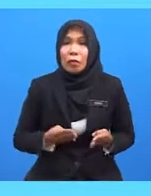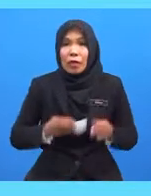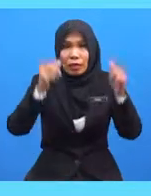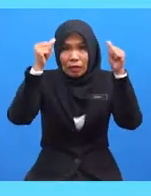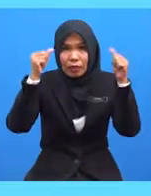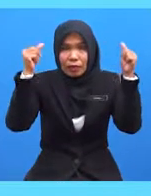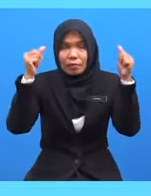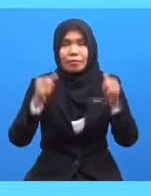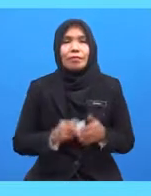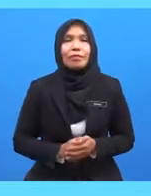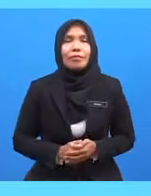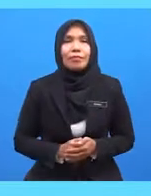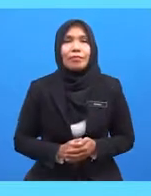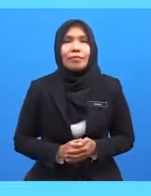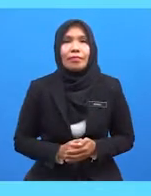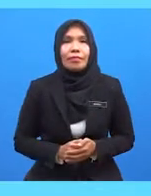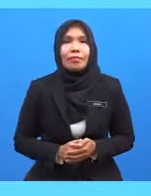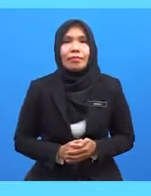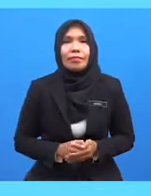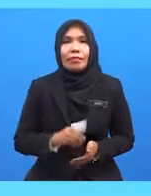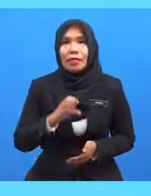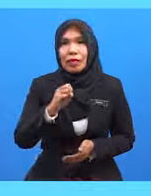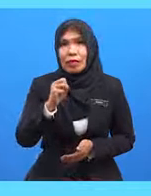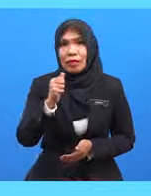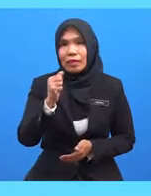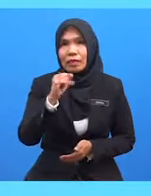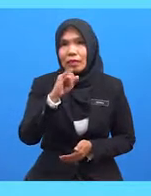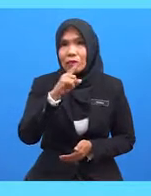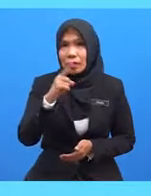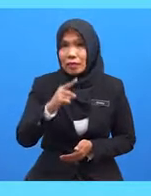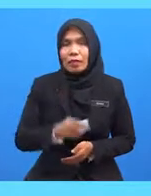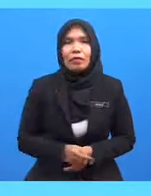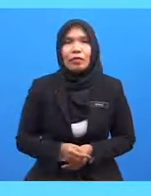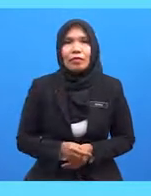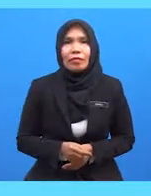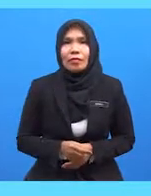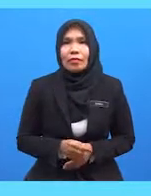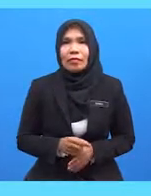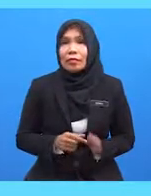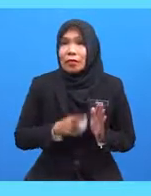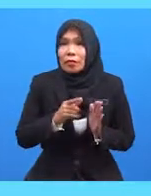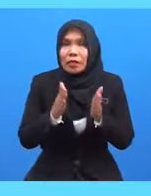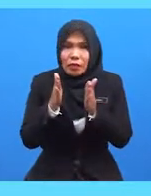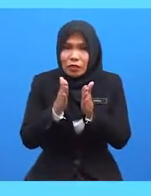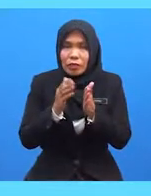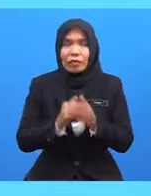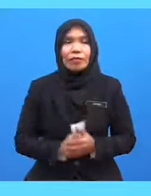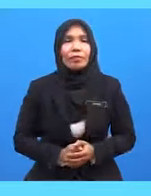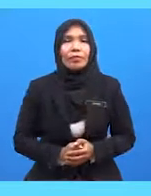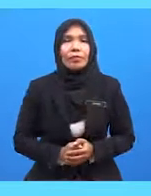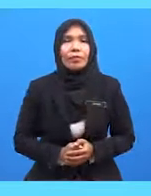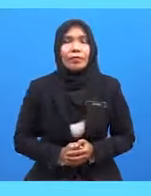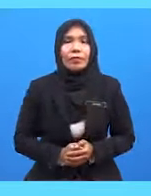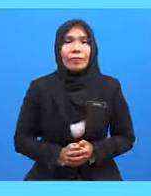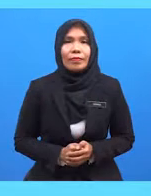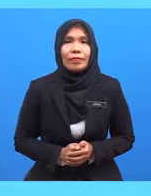menggunakan tulisan Jawi dan saiz tulisan ini lebih kecil berbanding karangan yang